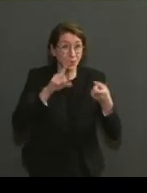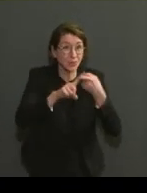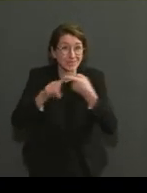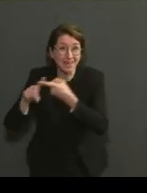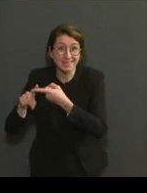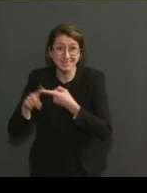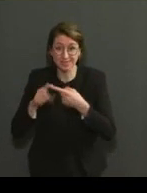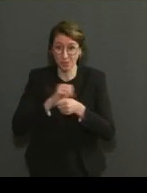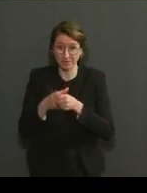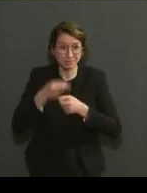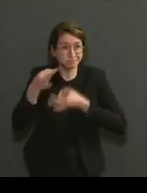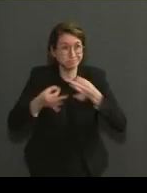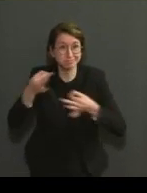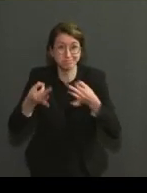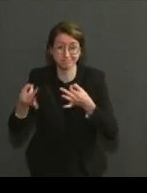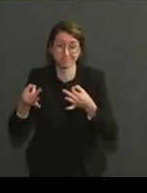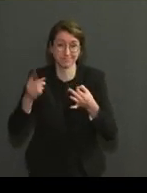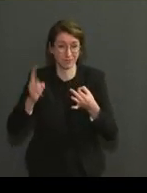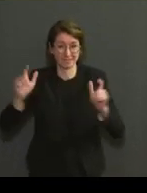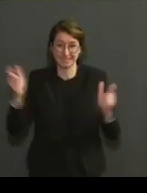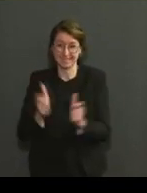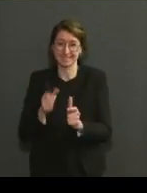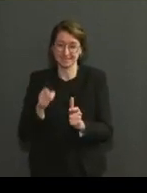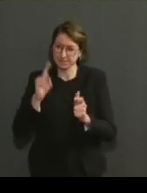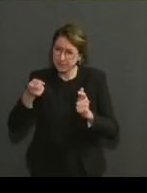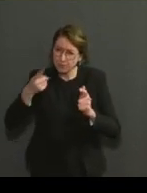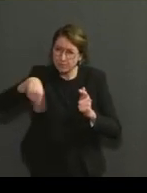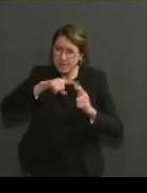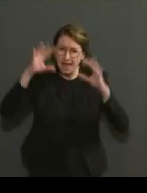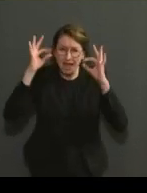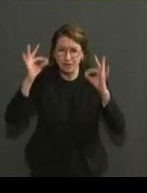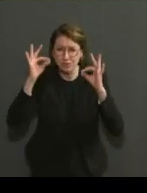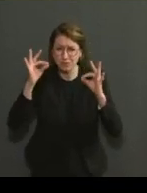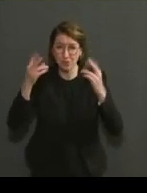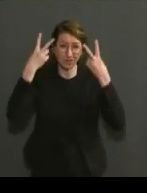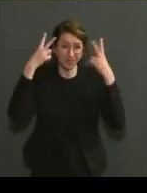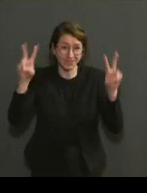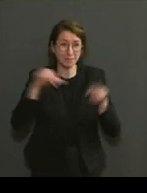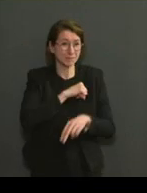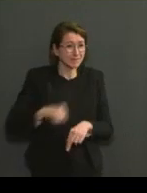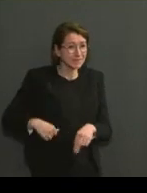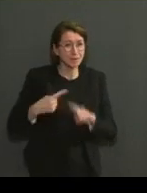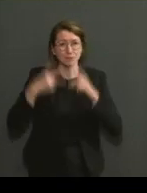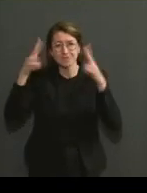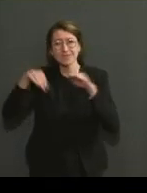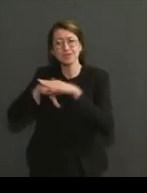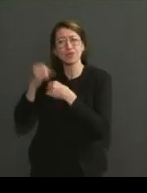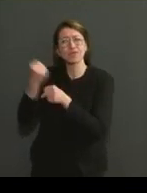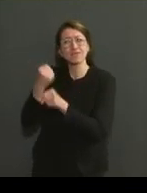s'appliquer à la fois à notre vie privée et à notre vie professionnelle. Le télétravail est dans cet objectif une mesure très